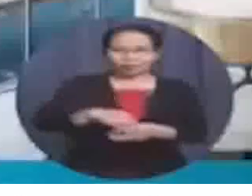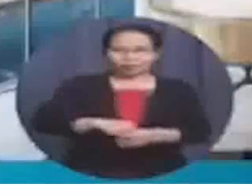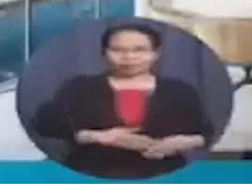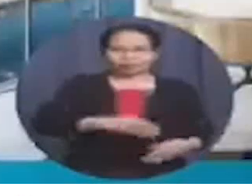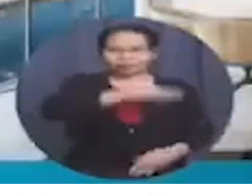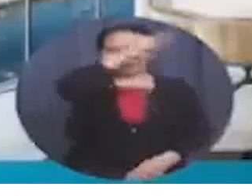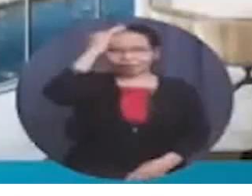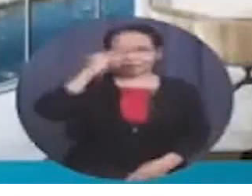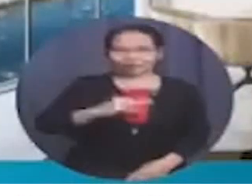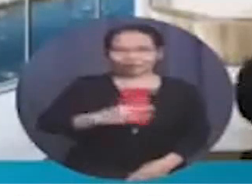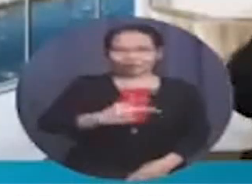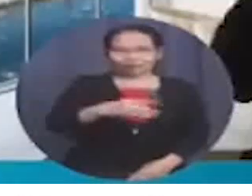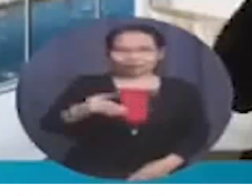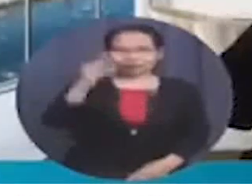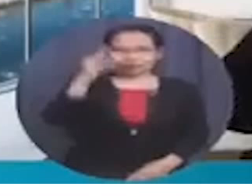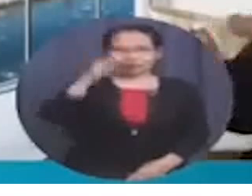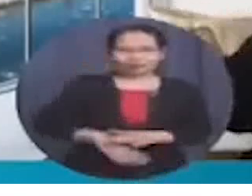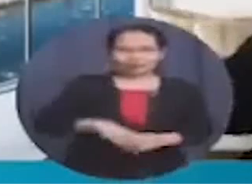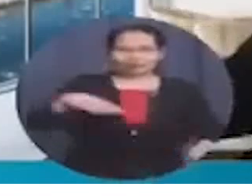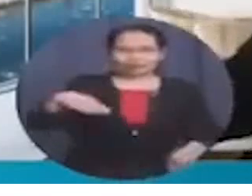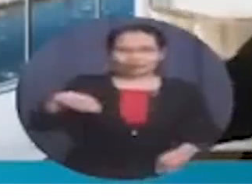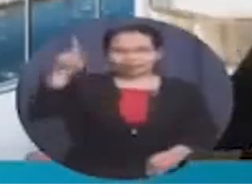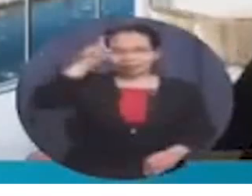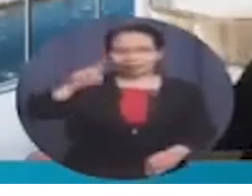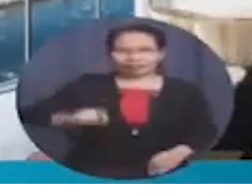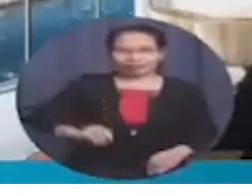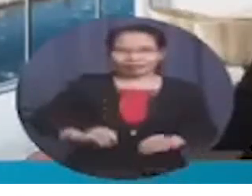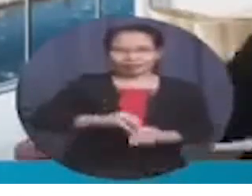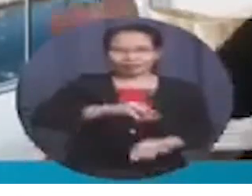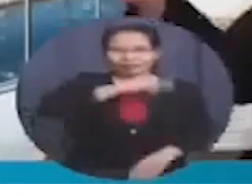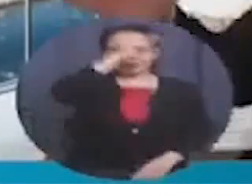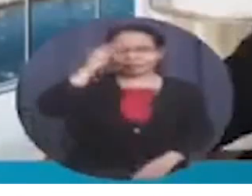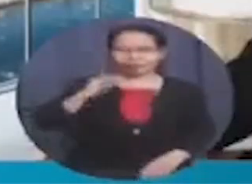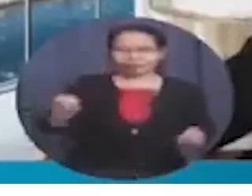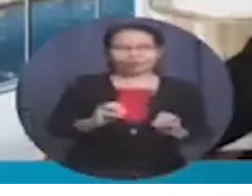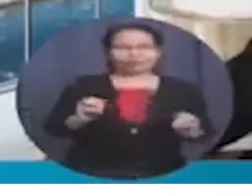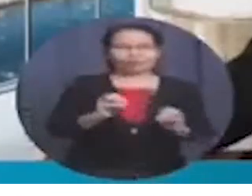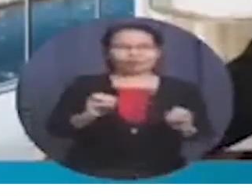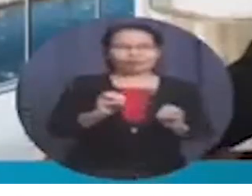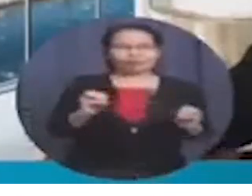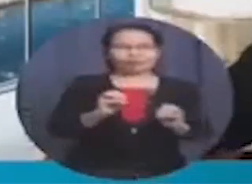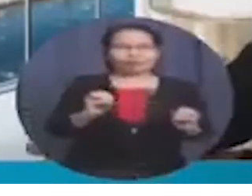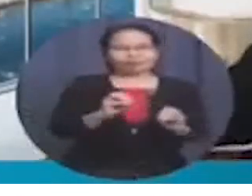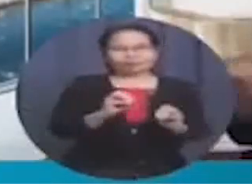tiyan ni Maria. Yun Diyos niya, lumabas sa sex organ ni Maria. Wala namang ibang lalabasan yun